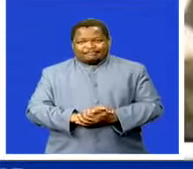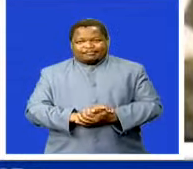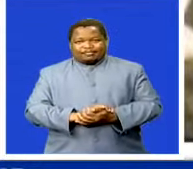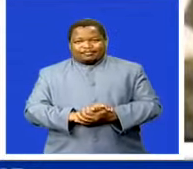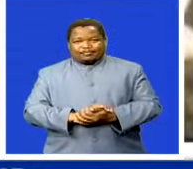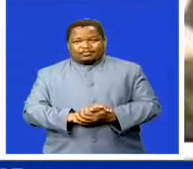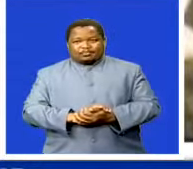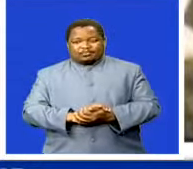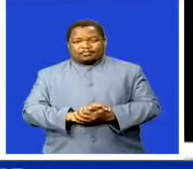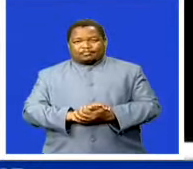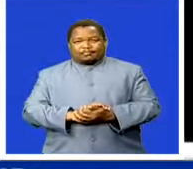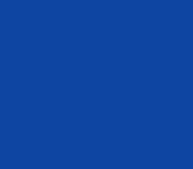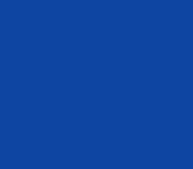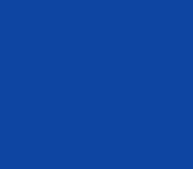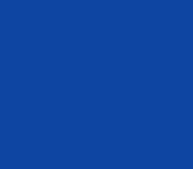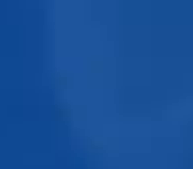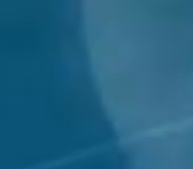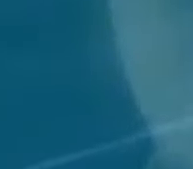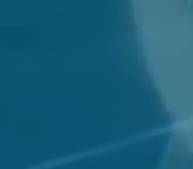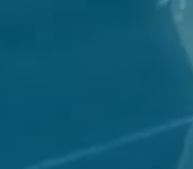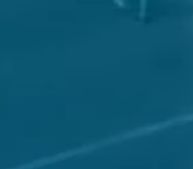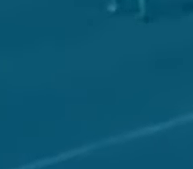Shabangu emaqetsheni